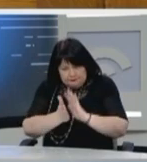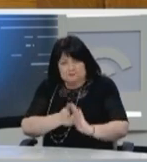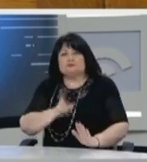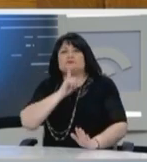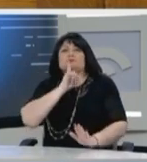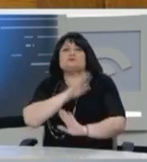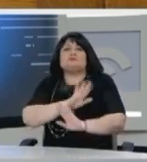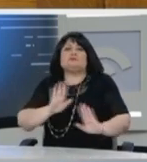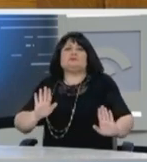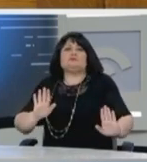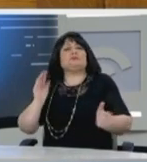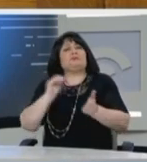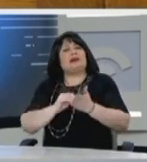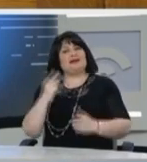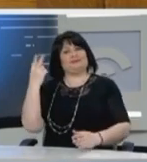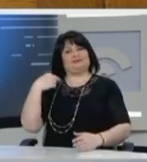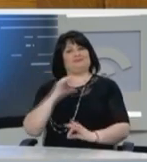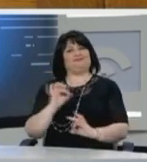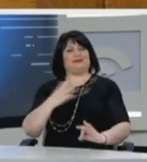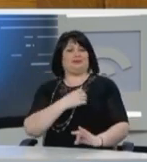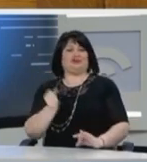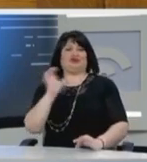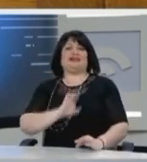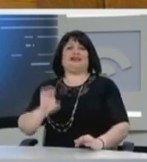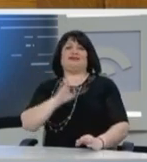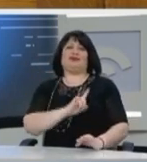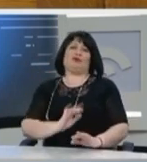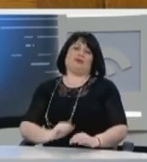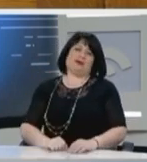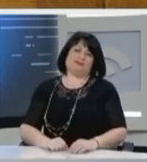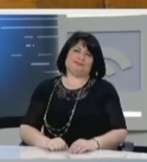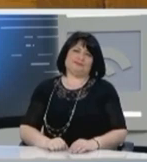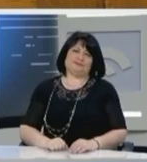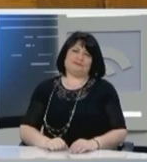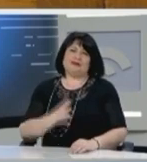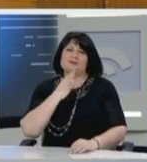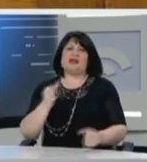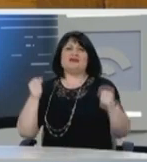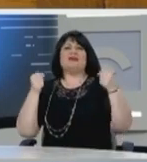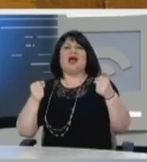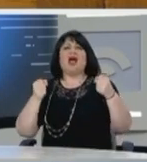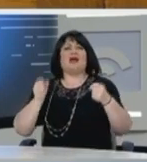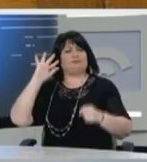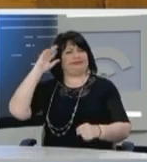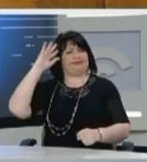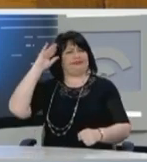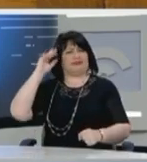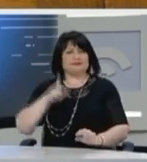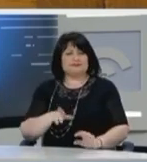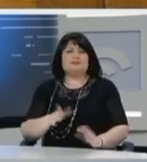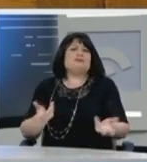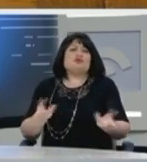ξεβρακωθήκαμε, ξαναβρήκαμε την εμπιστοσύνη. Να είστε σίγουροι ότι όταν έχεις βγει στα κάγκελα και λες τρέλες, ο